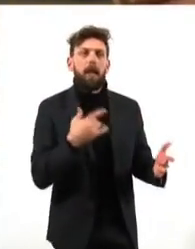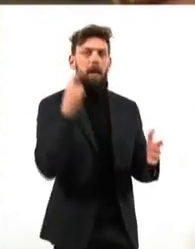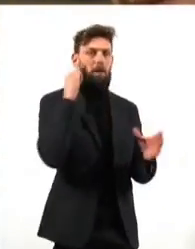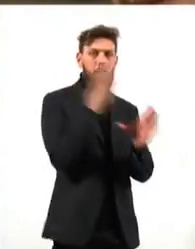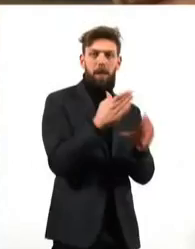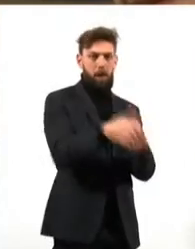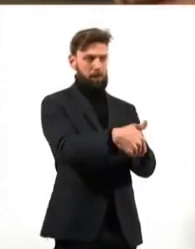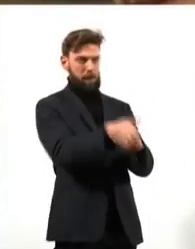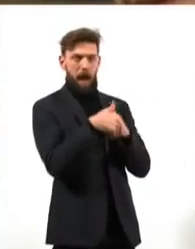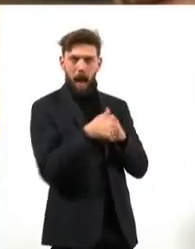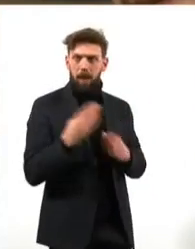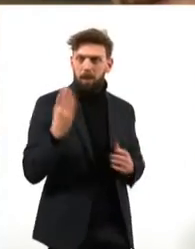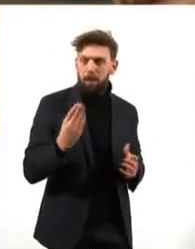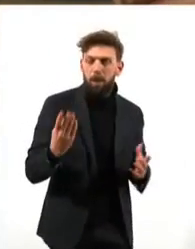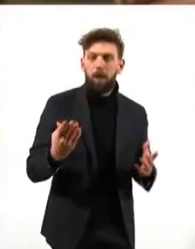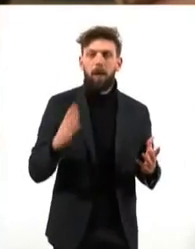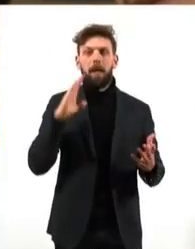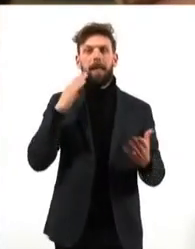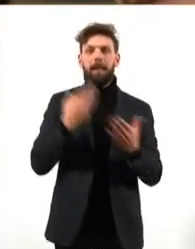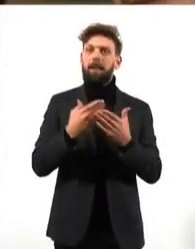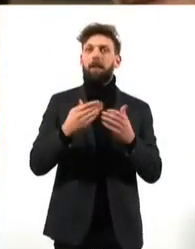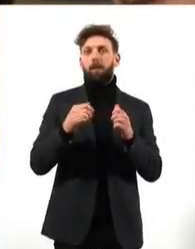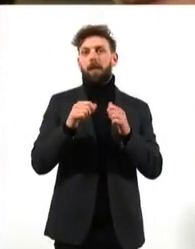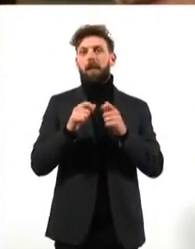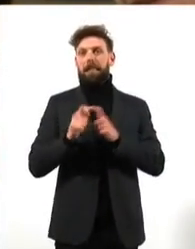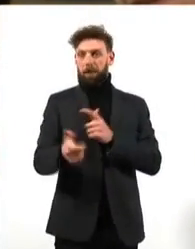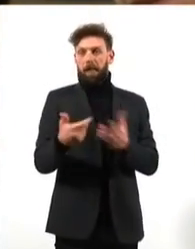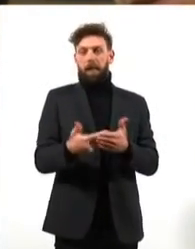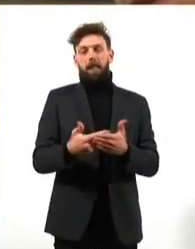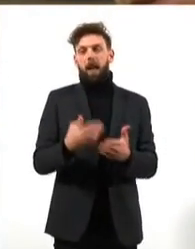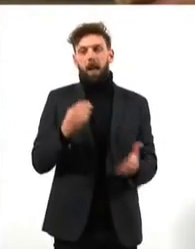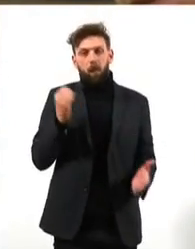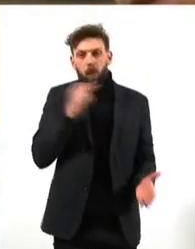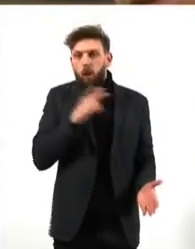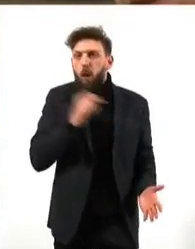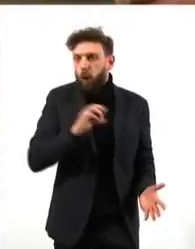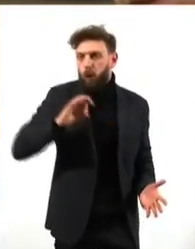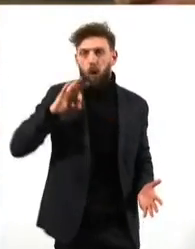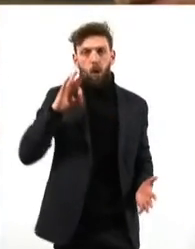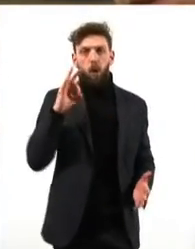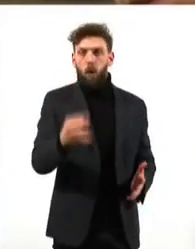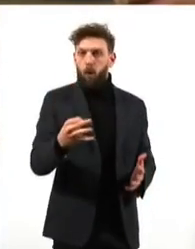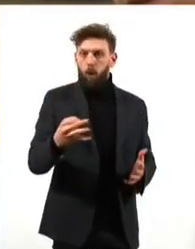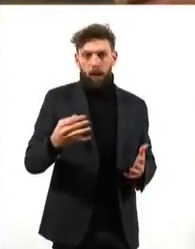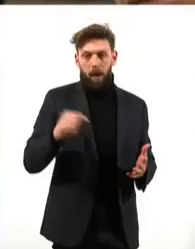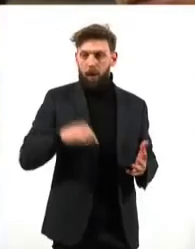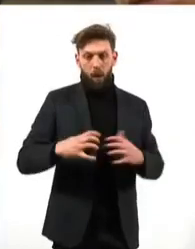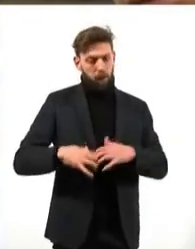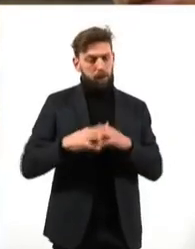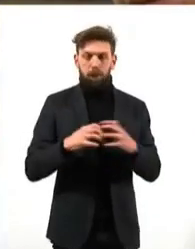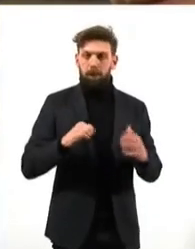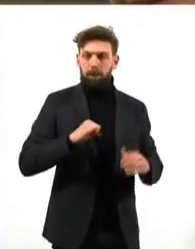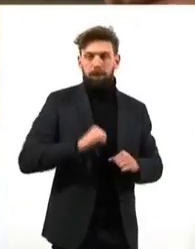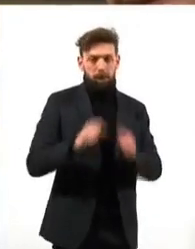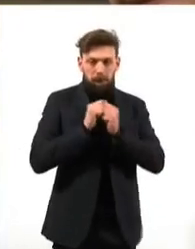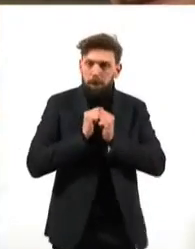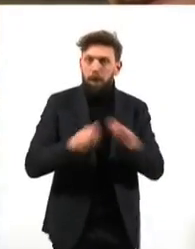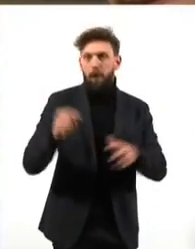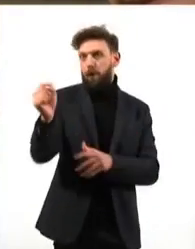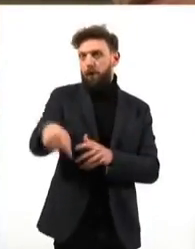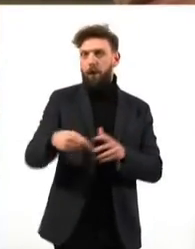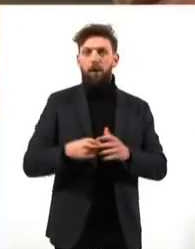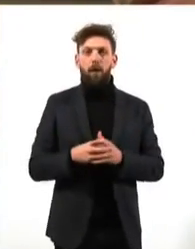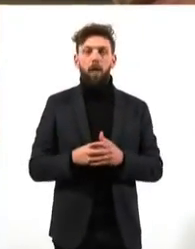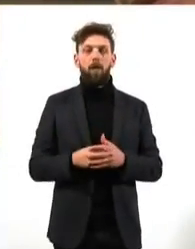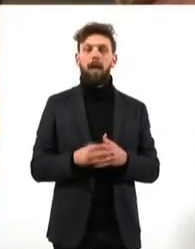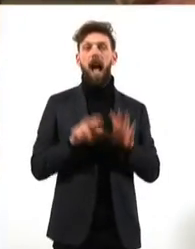aussi qu'on trouve que le dispositif MOMSI, c'était une urgence, enfin quelque chose qui était un petit peu bien dans l'urgence, mais il faudrait pouvoir développer, notamment avoir plus